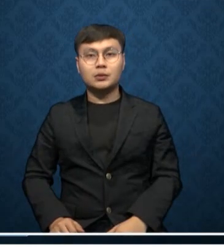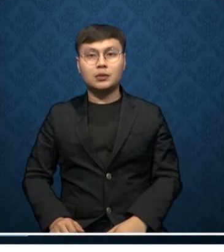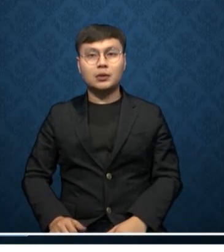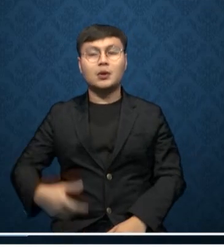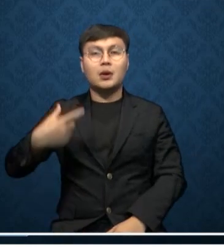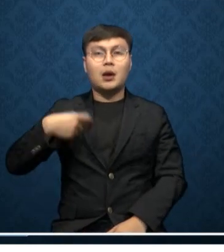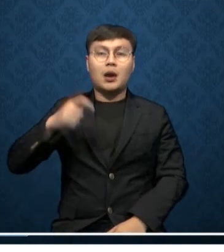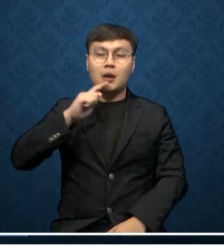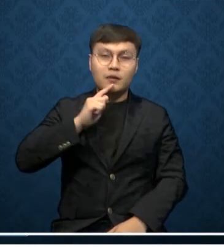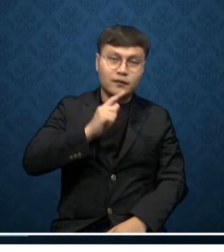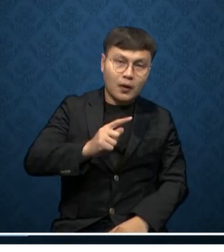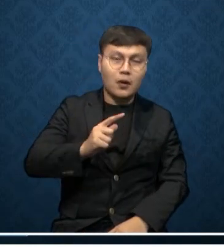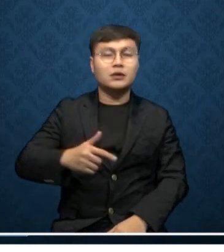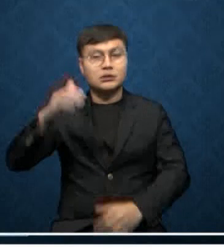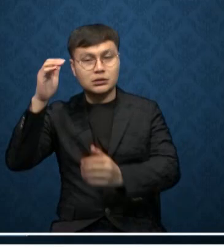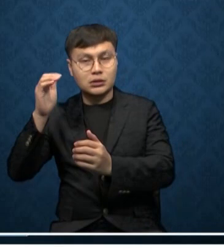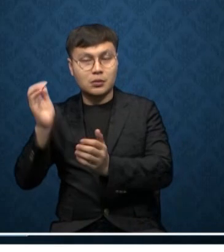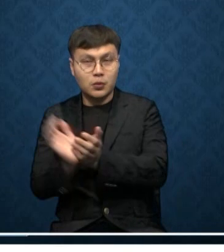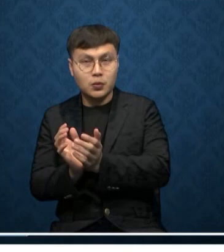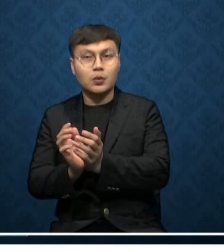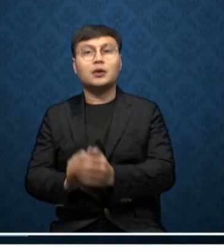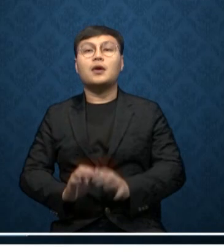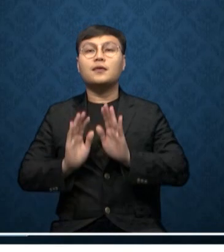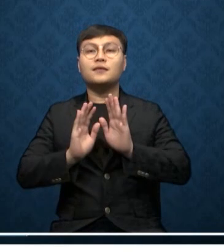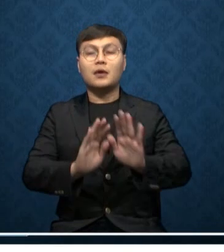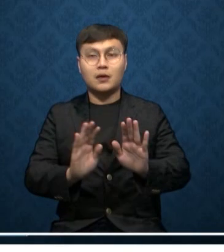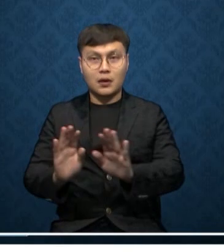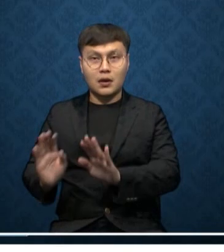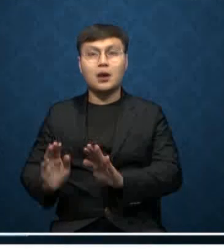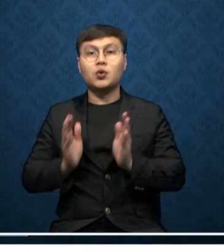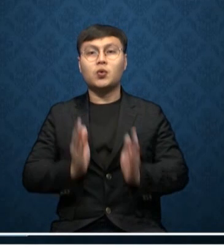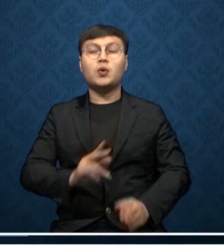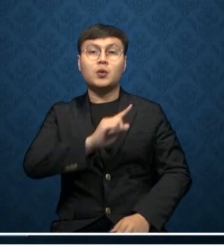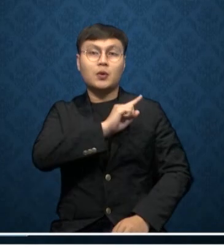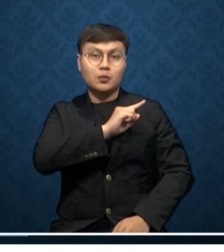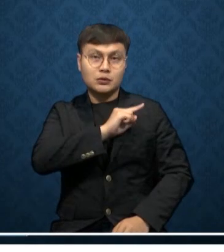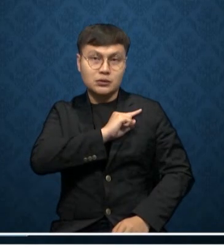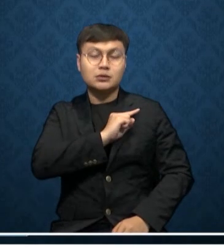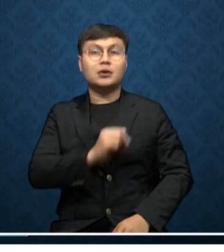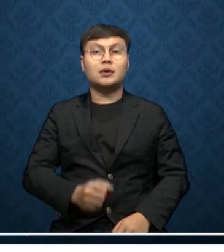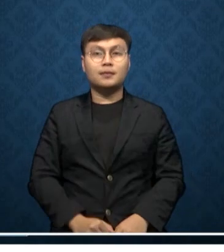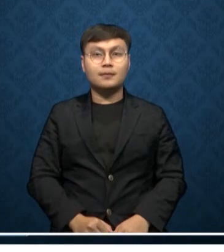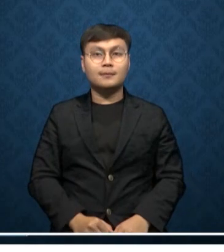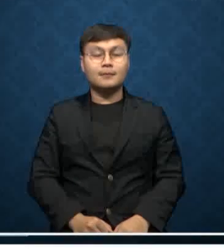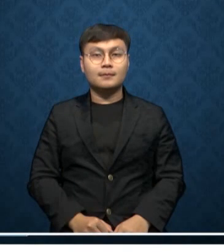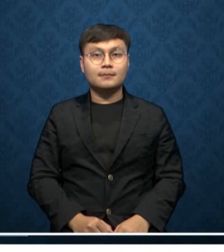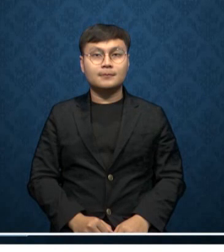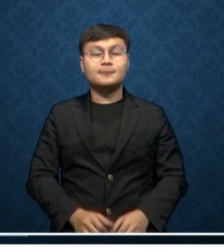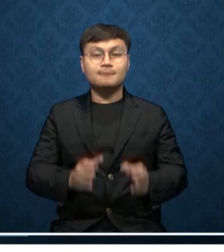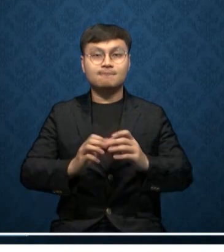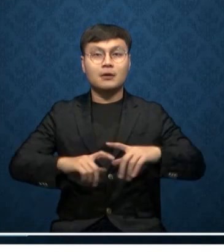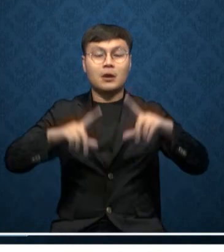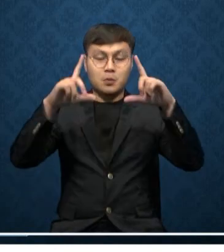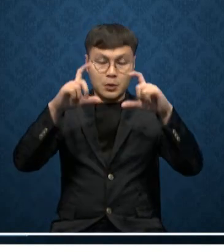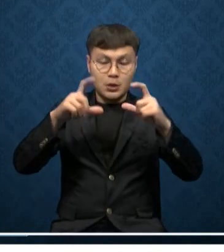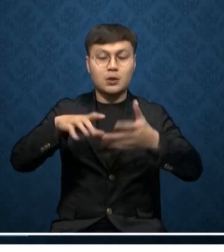อะไรเป็นต้นนะครับตรงนี้ต้องฝากหน่วยที่ต้องรับผิดชอบการขับเคลื่อนการบันทึกภาพและเสียงในการตรวจค้นจับ